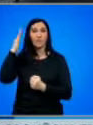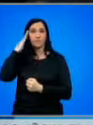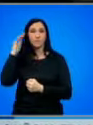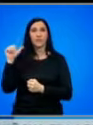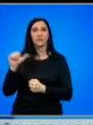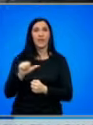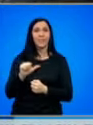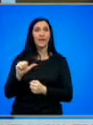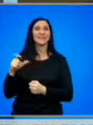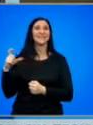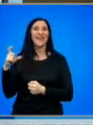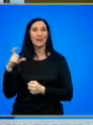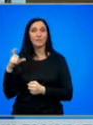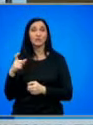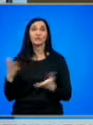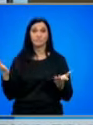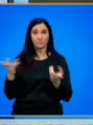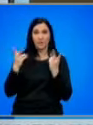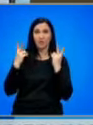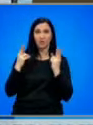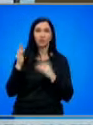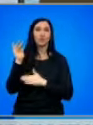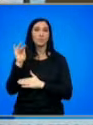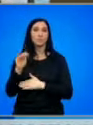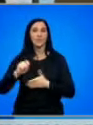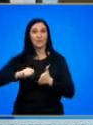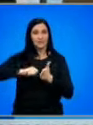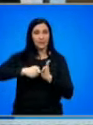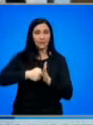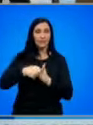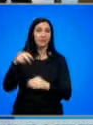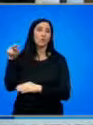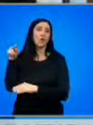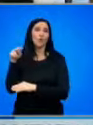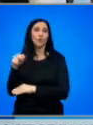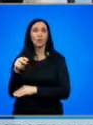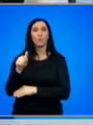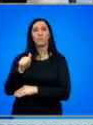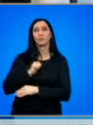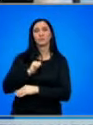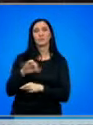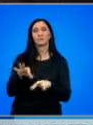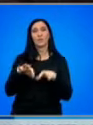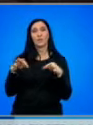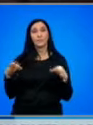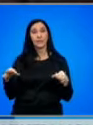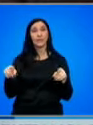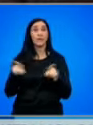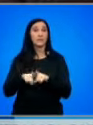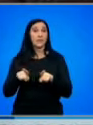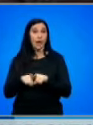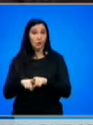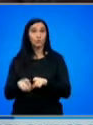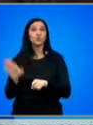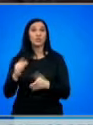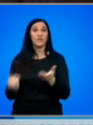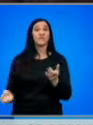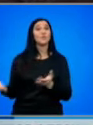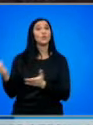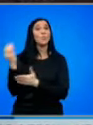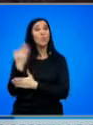министър Асена Сербезова се реши, че ще бъде затегнат контрола по спазването на мерките, както и че се